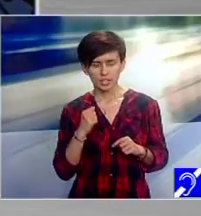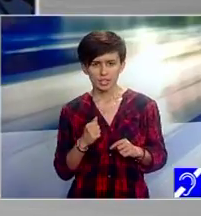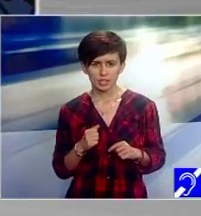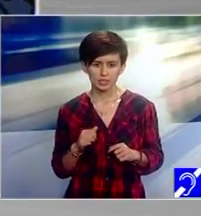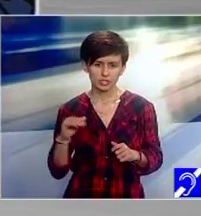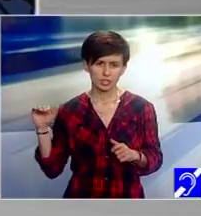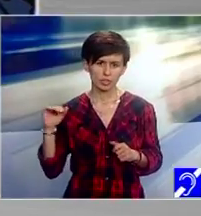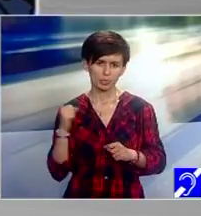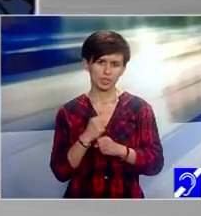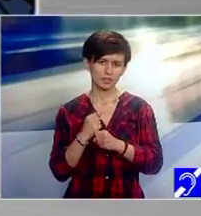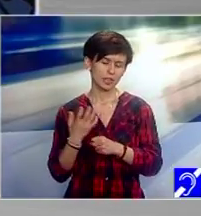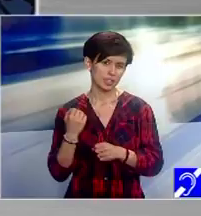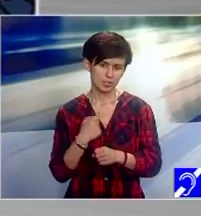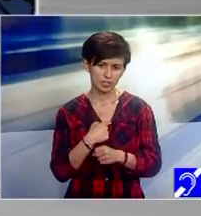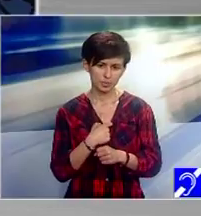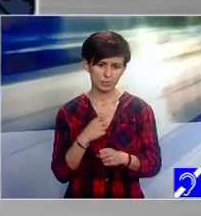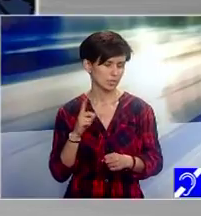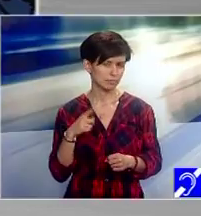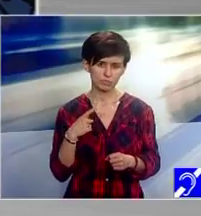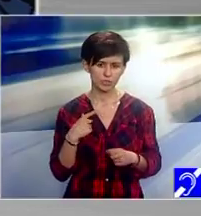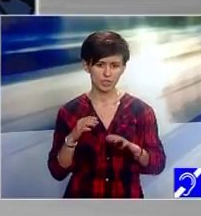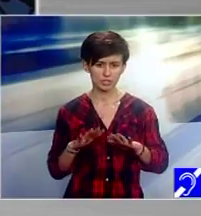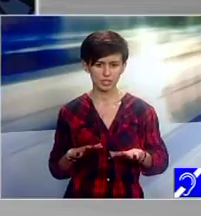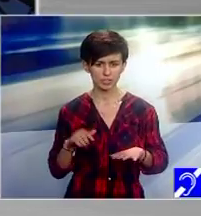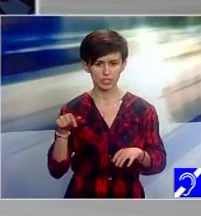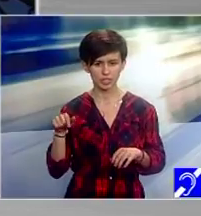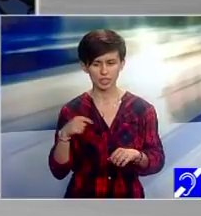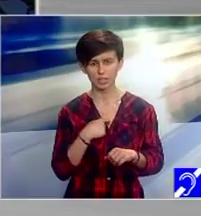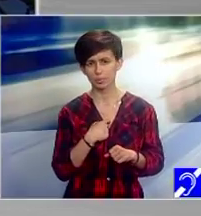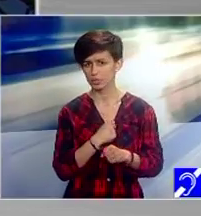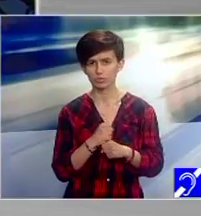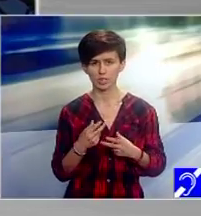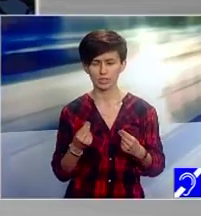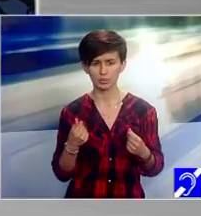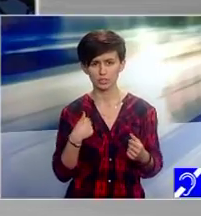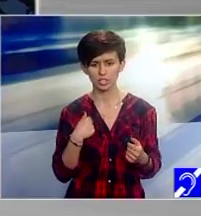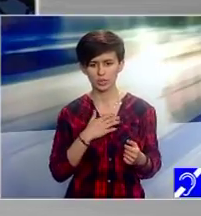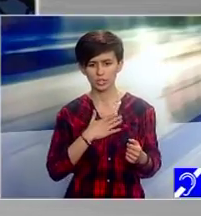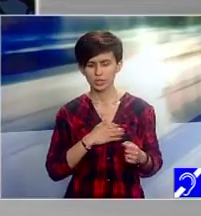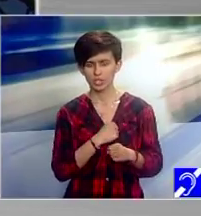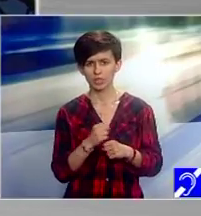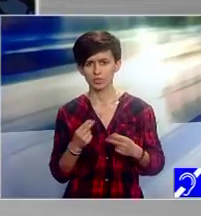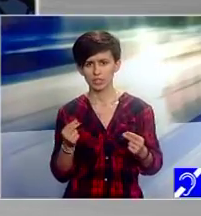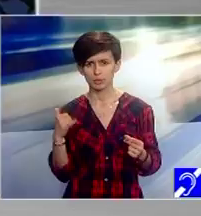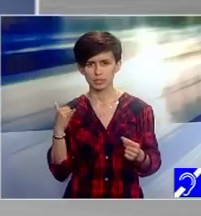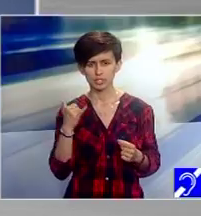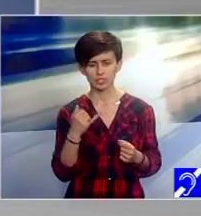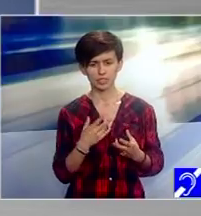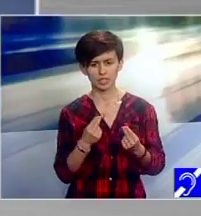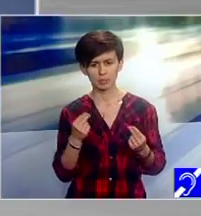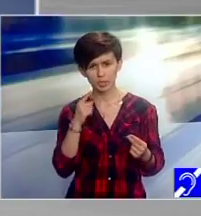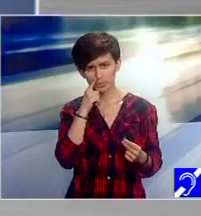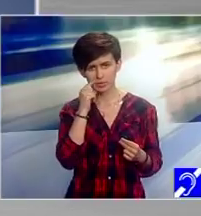fac și ei ce pot. Nu e chiar așa, ei pot foarte mult. De aceea mi-aș dori foarte tare să vină cât mai multă lume să-i